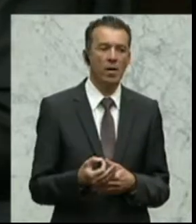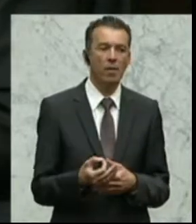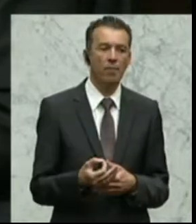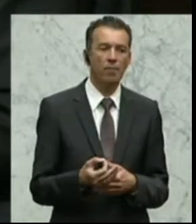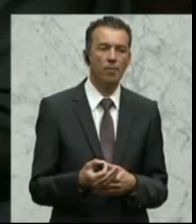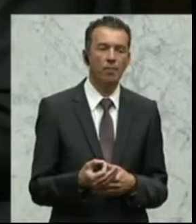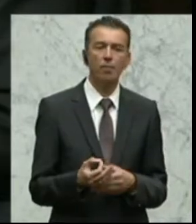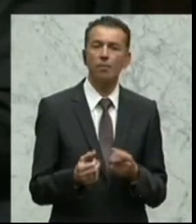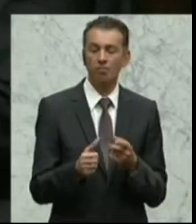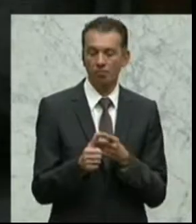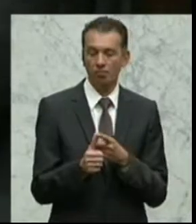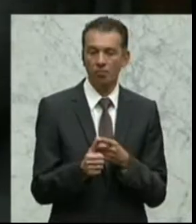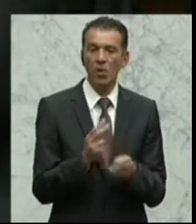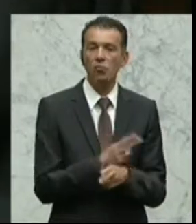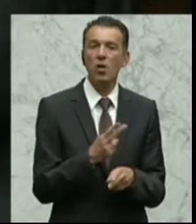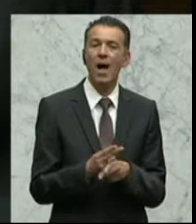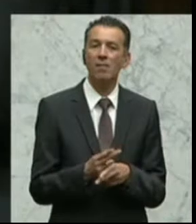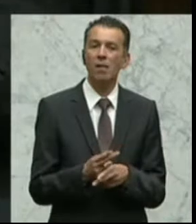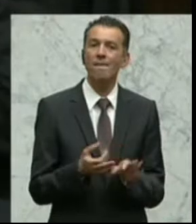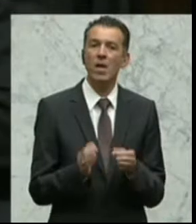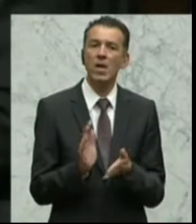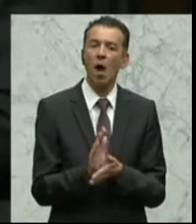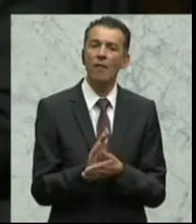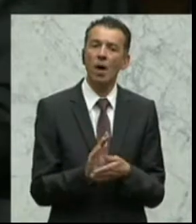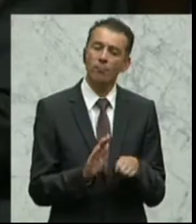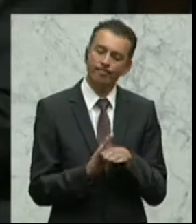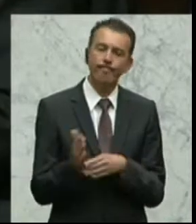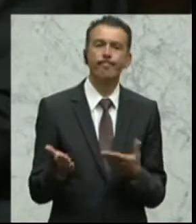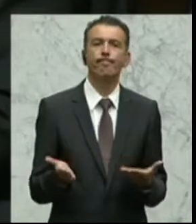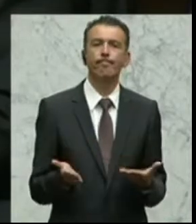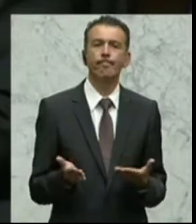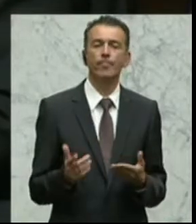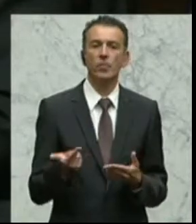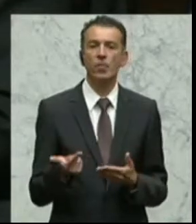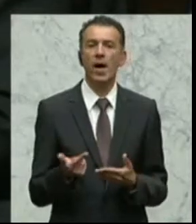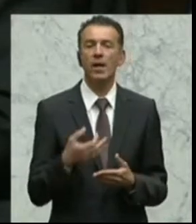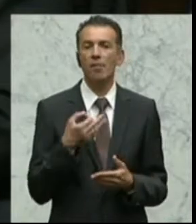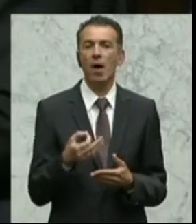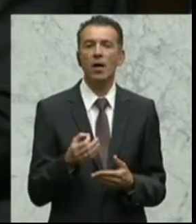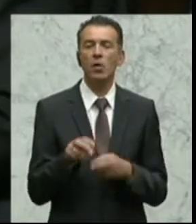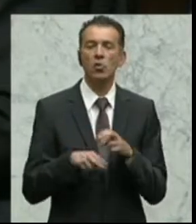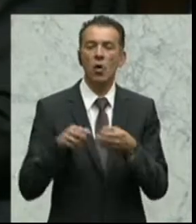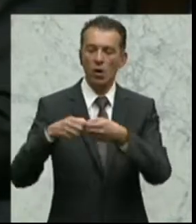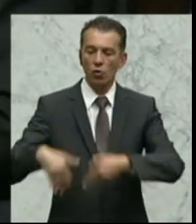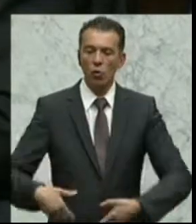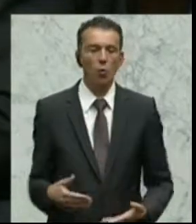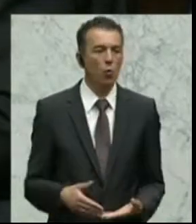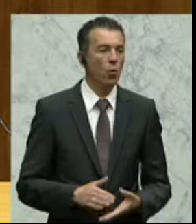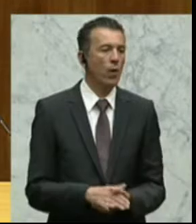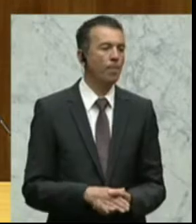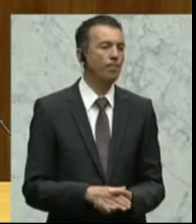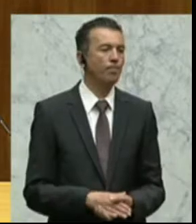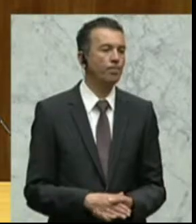staatlich regeln? So, die andere Frage ist die Frage der Steuerstruktur. Das heißt, wenn man sich jetzt